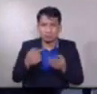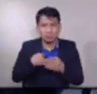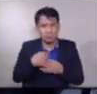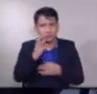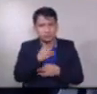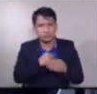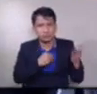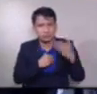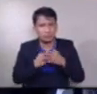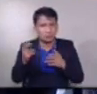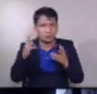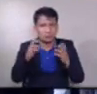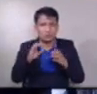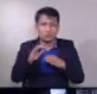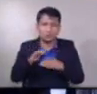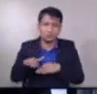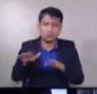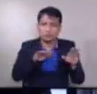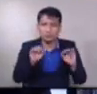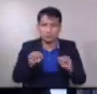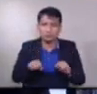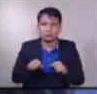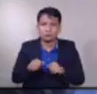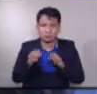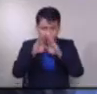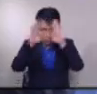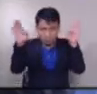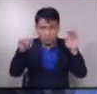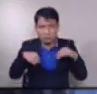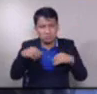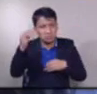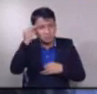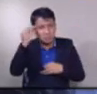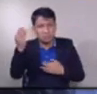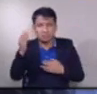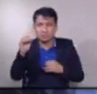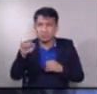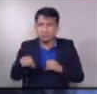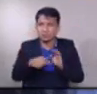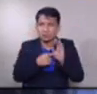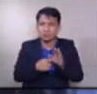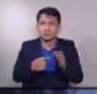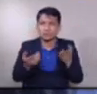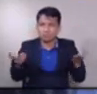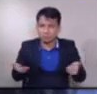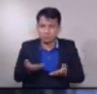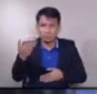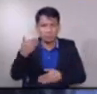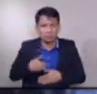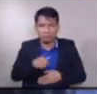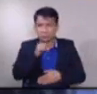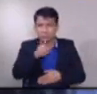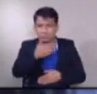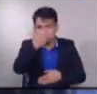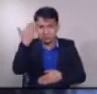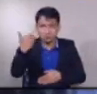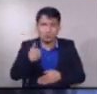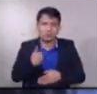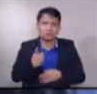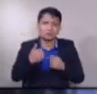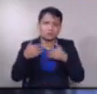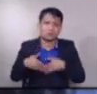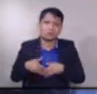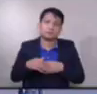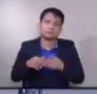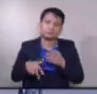man nakaharinig na ating programa, sana ay buksan natin ang ating pag-iisip na nandito po kami, huwag niyo kaming iiwan. Alright,